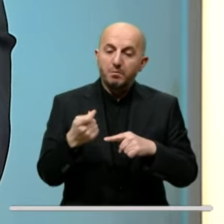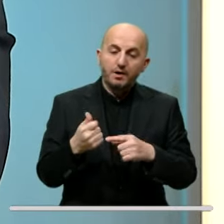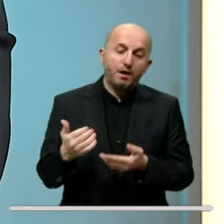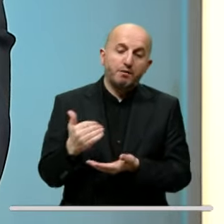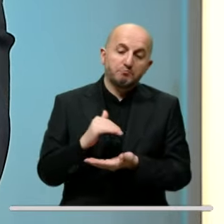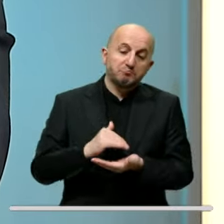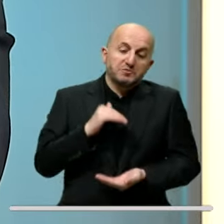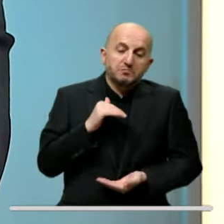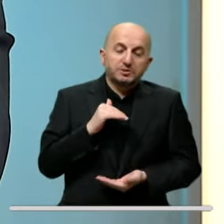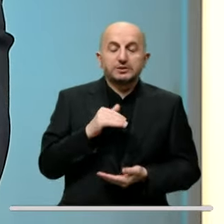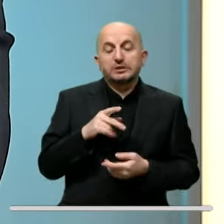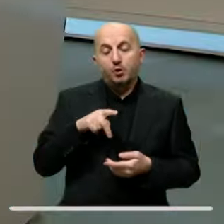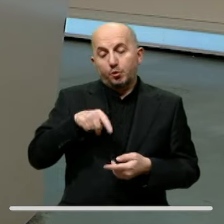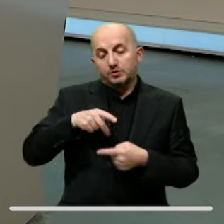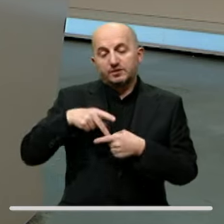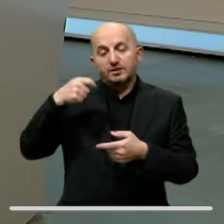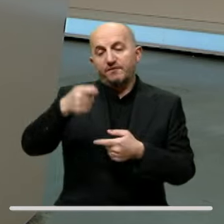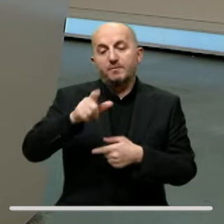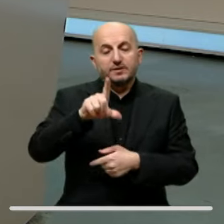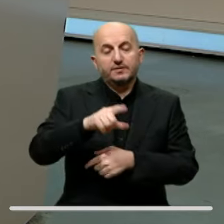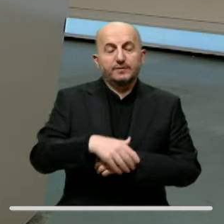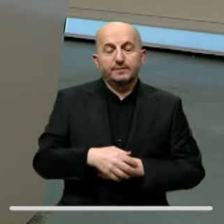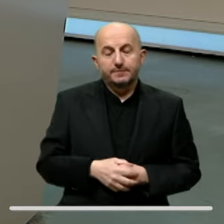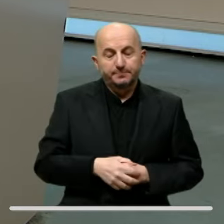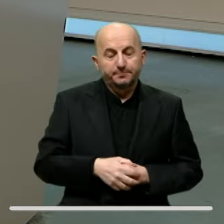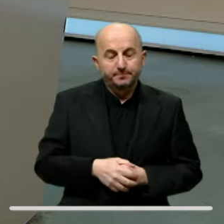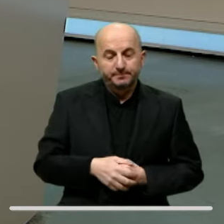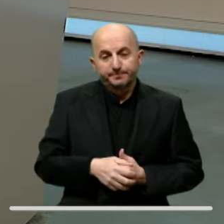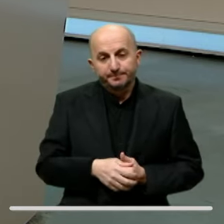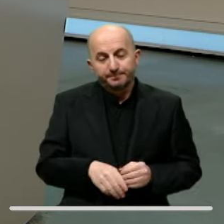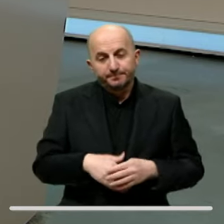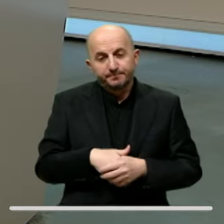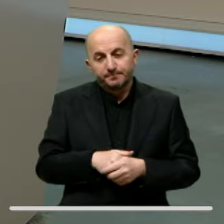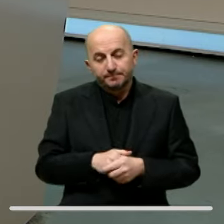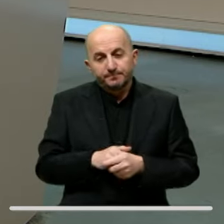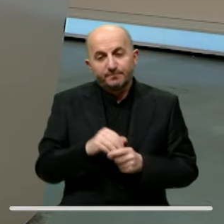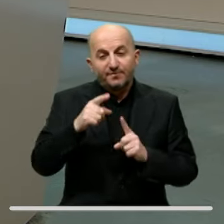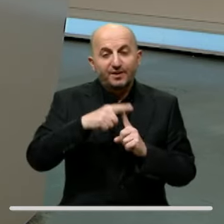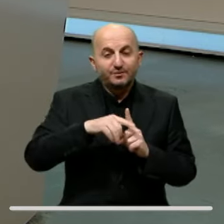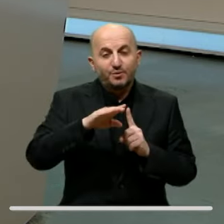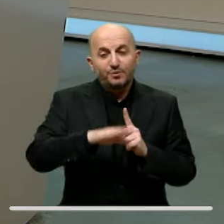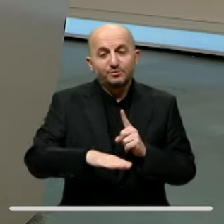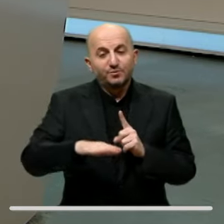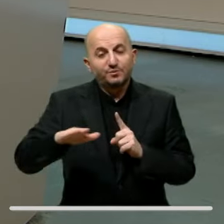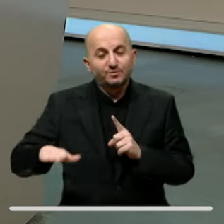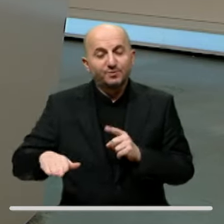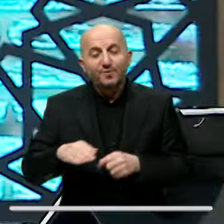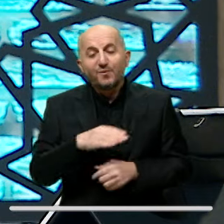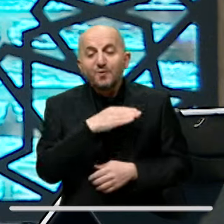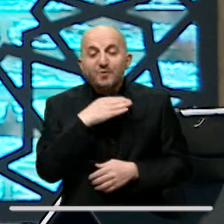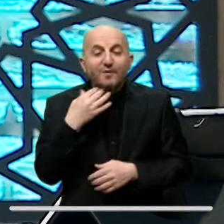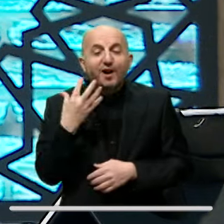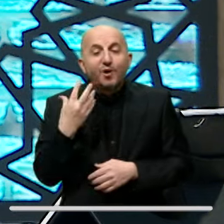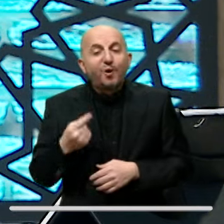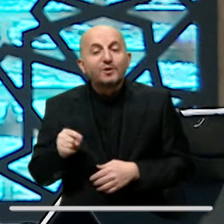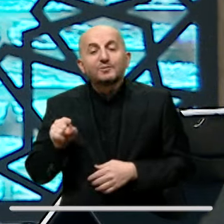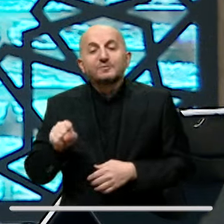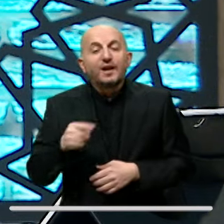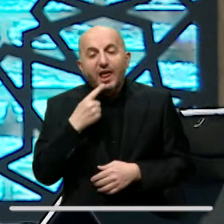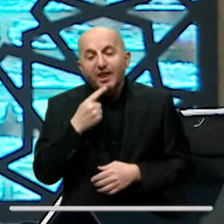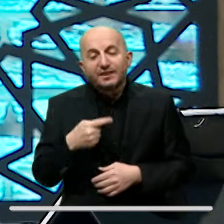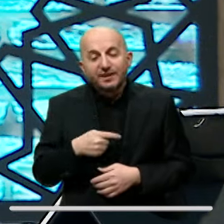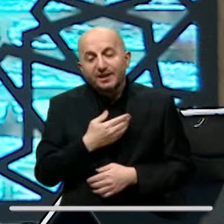da zekatını vermesi gerekir. Peki efendim. Cemil Bey'in ikinci sorusu da şuydu. Torunumuzu, çocuğumuzu kurban olurum sana diye sevmekte dinen